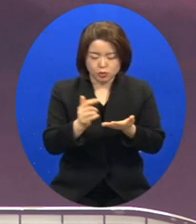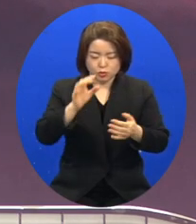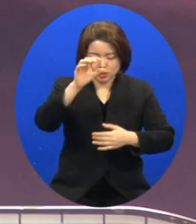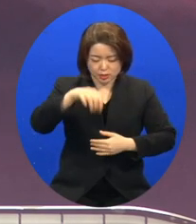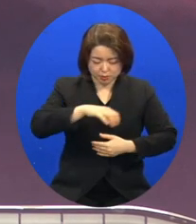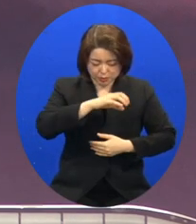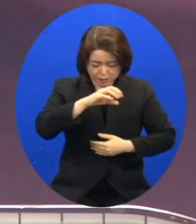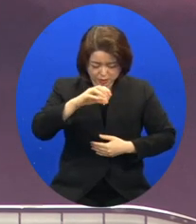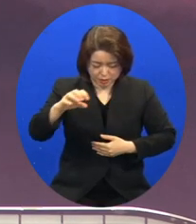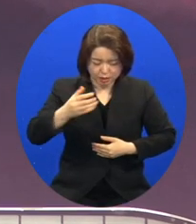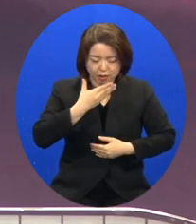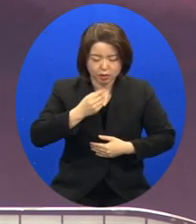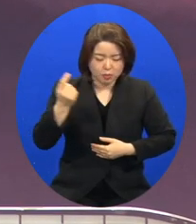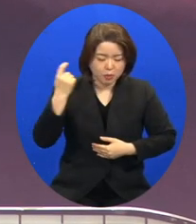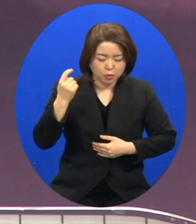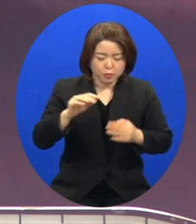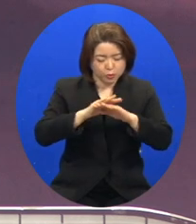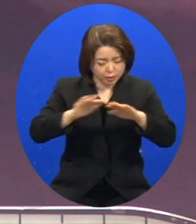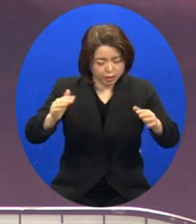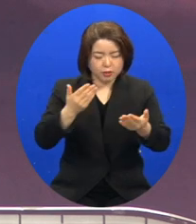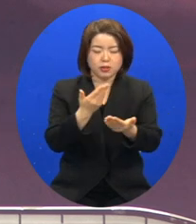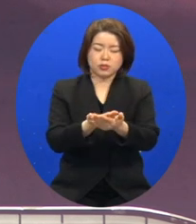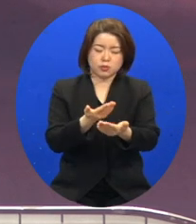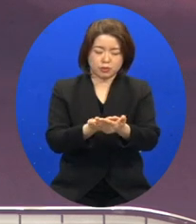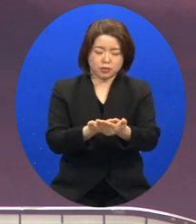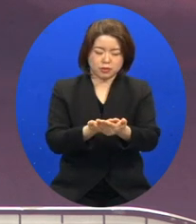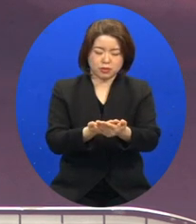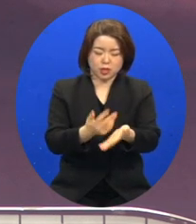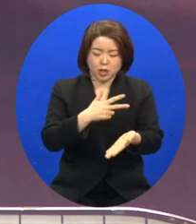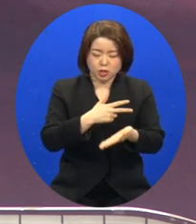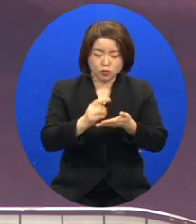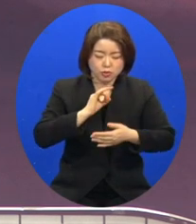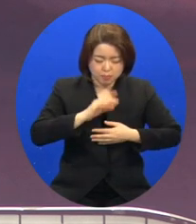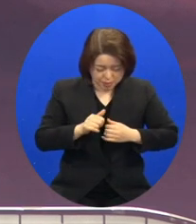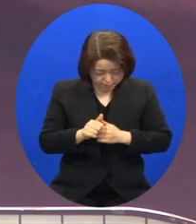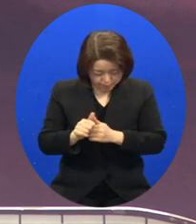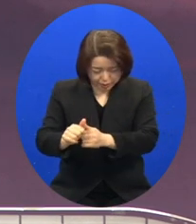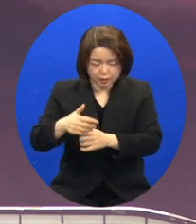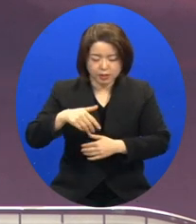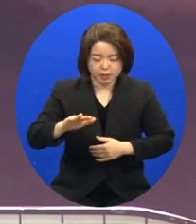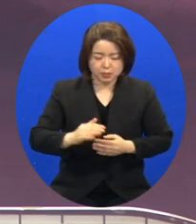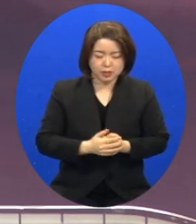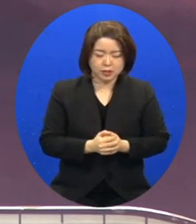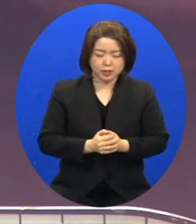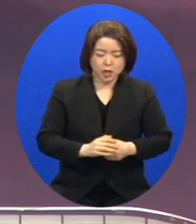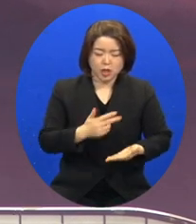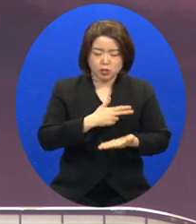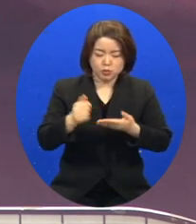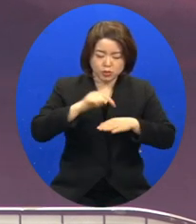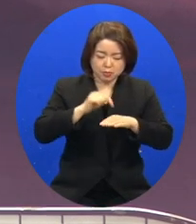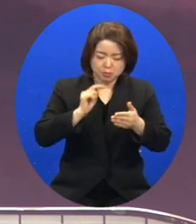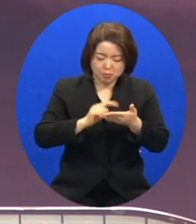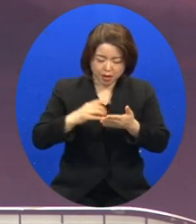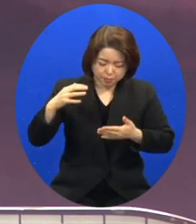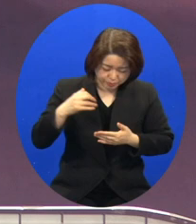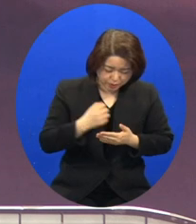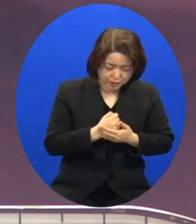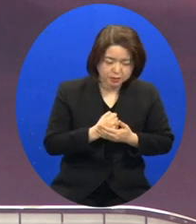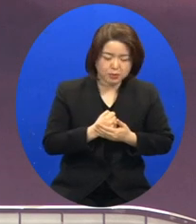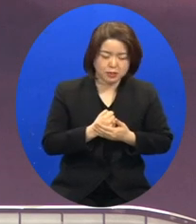복음으로 해결 해 주소서 0 주님만 따라갑니다 주님의 마음을 품습니다